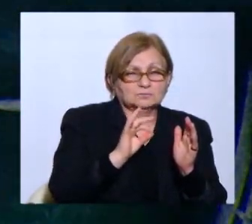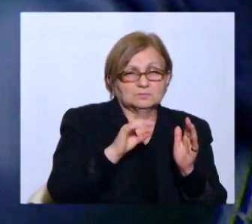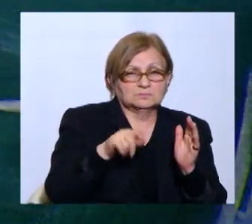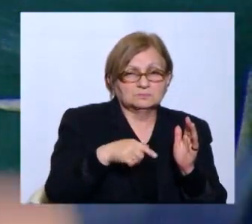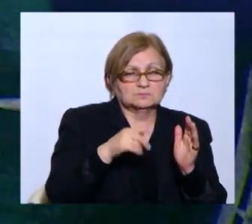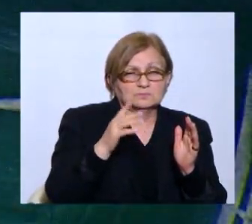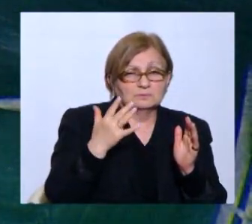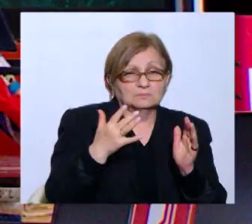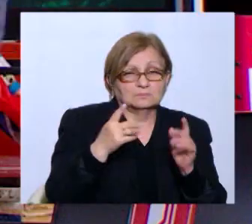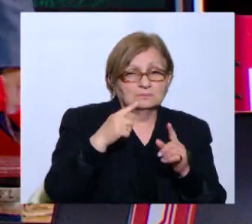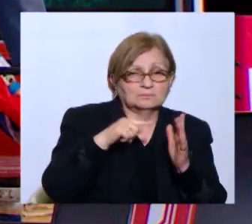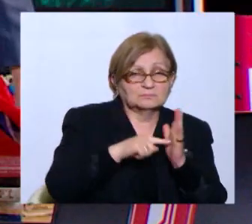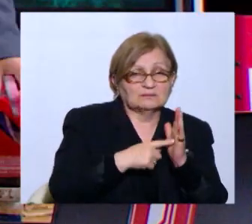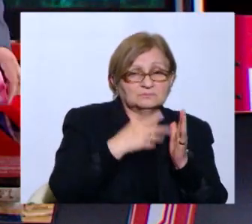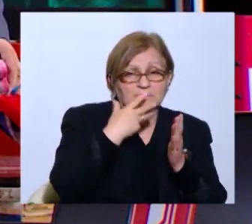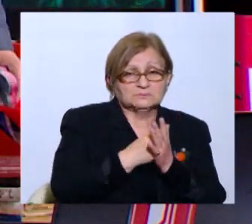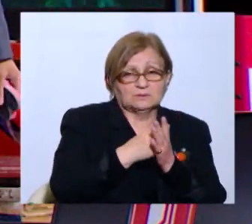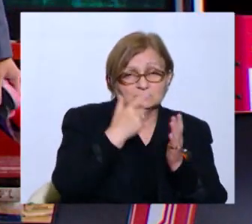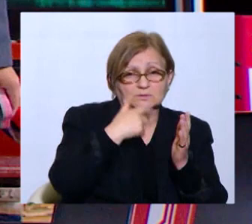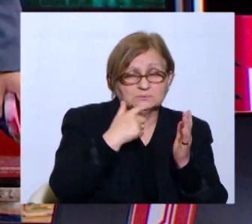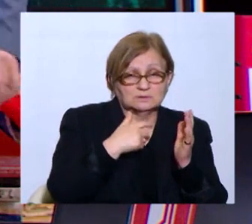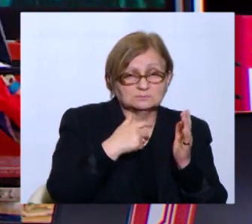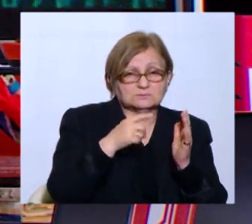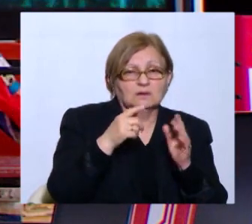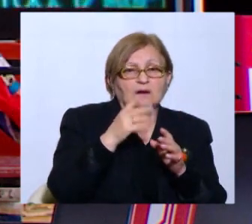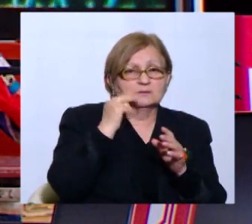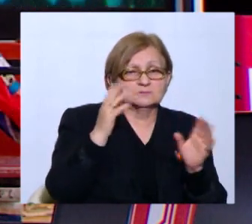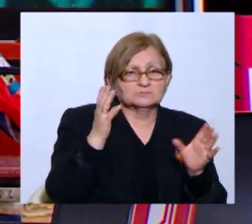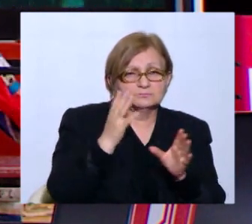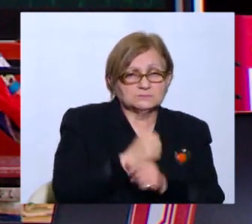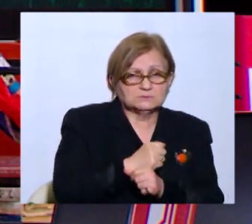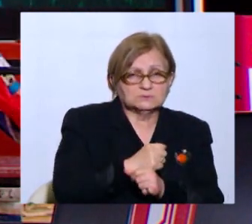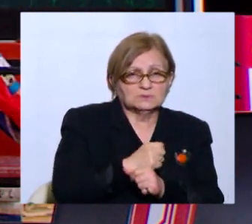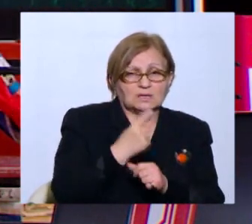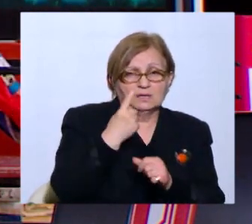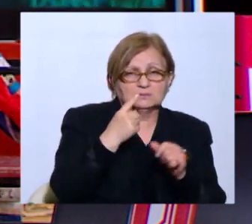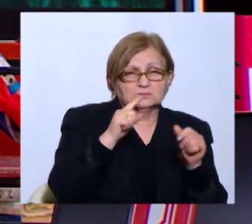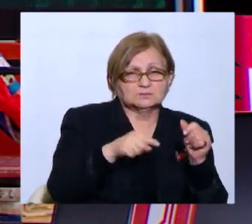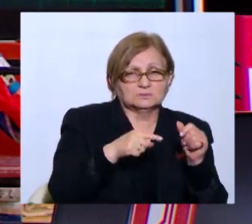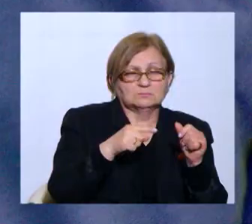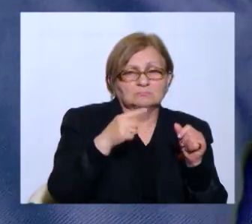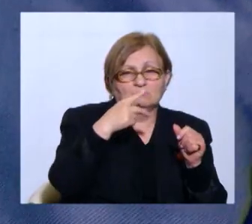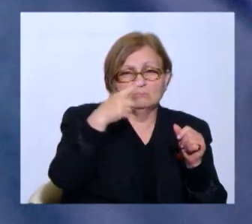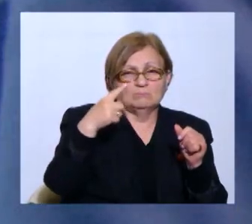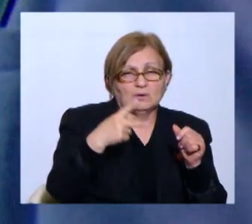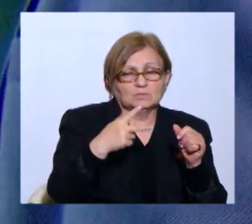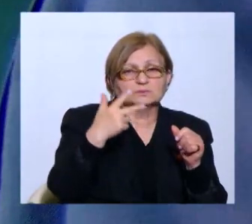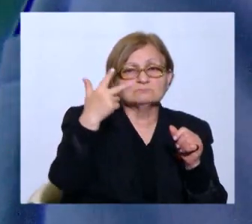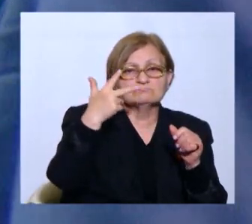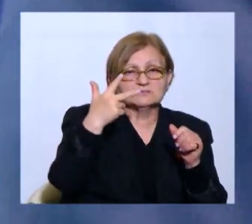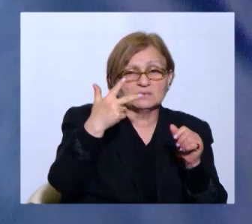შემთხვევაში 0.5 მრავლდება საკუთარ თავზე, რიცხვი მცირდება. შესაბამისად 1.2-დი მესამე ხარისხში